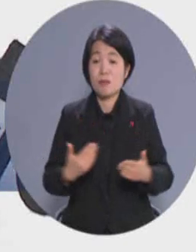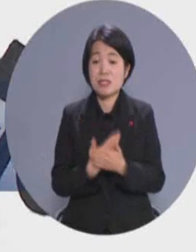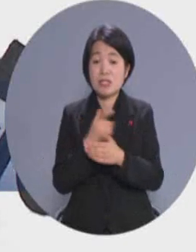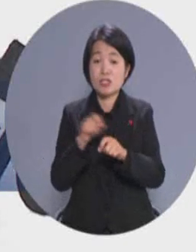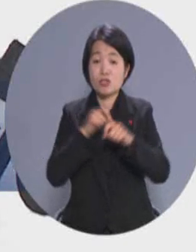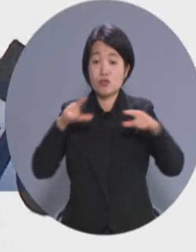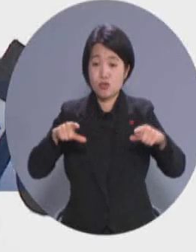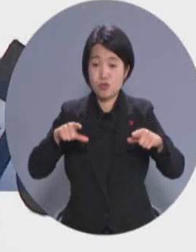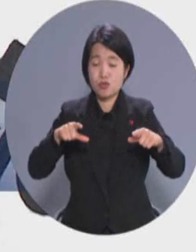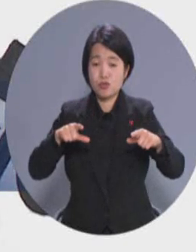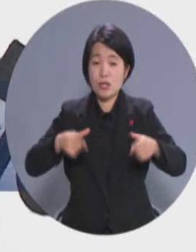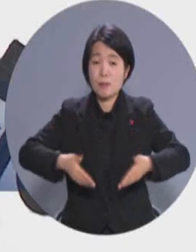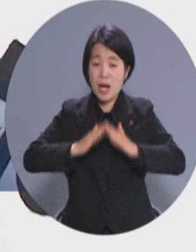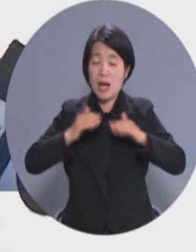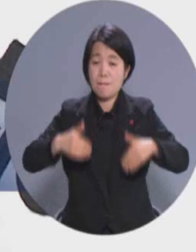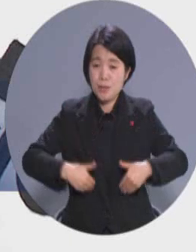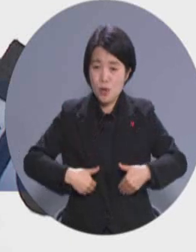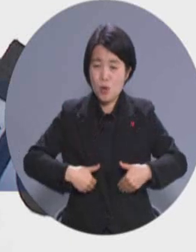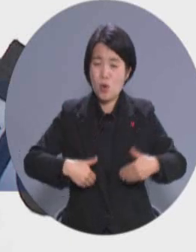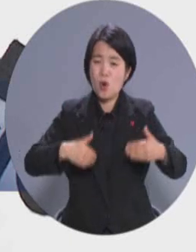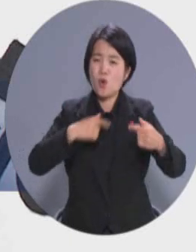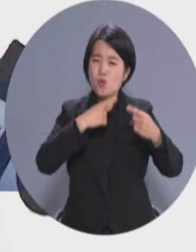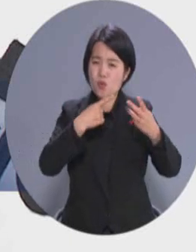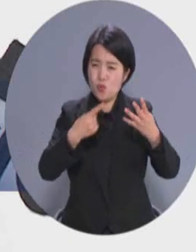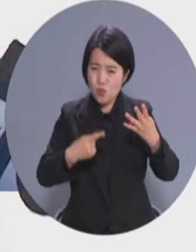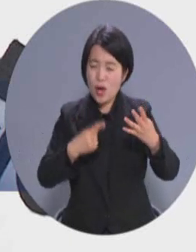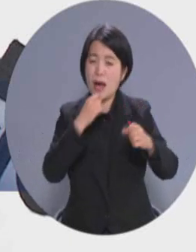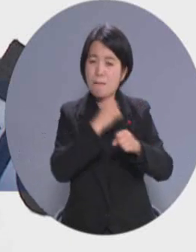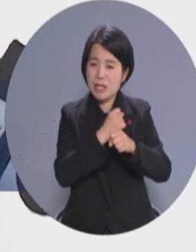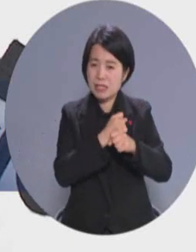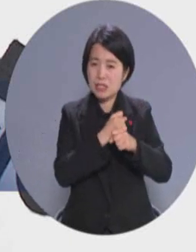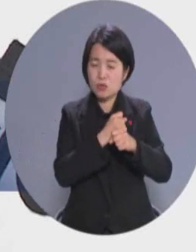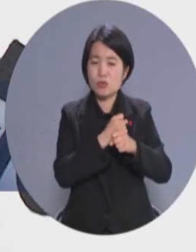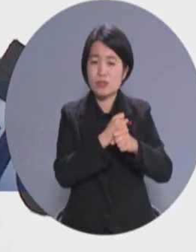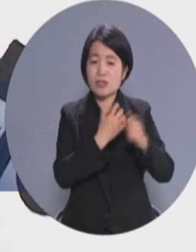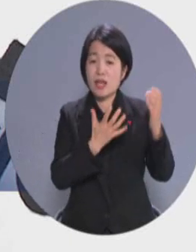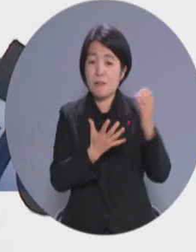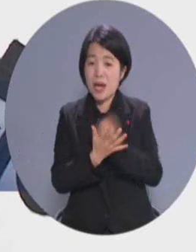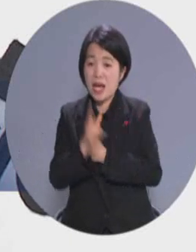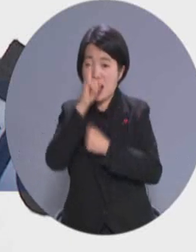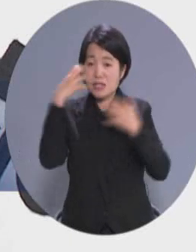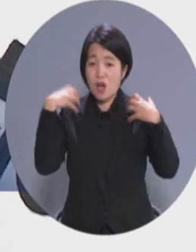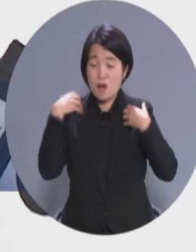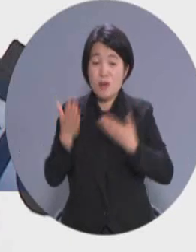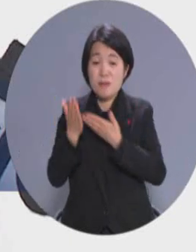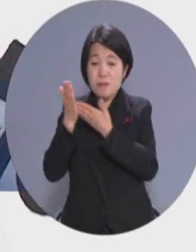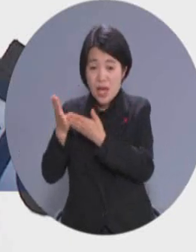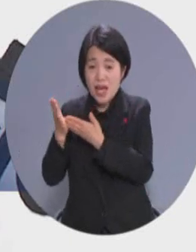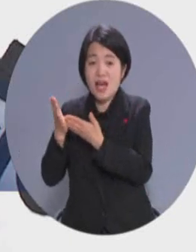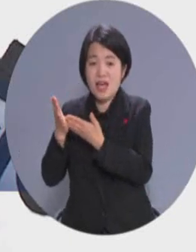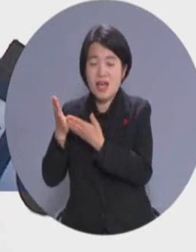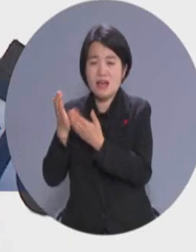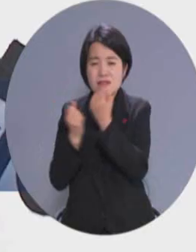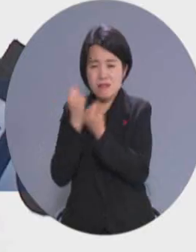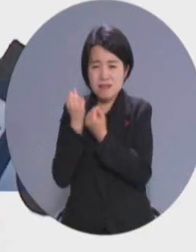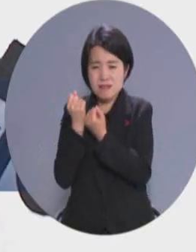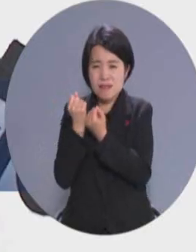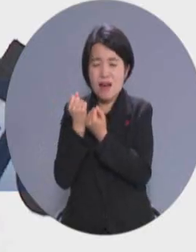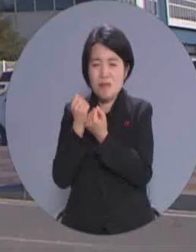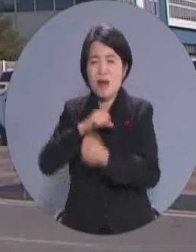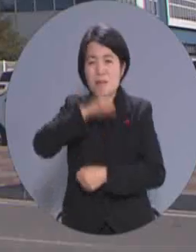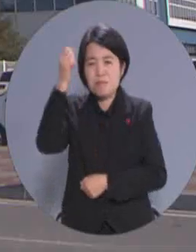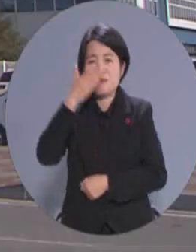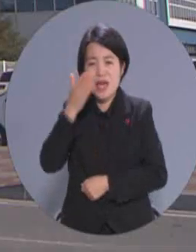특구의 필요성에 대한 논리를 개발하고 그것을 바탕으로 저희들이 중앙정부에 건의를 하게 되면 아마 성사될